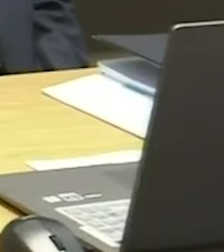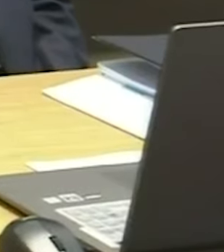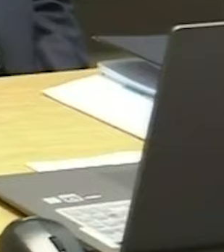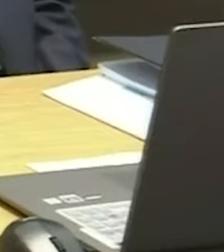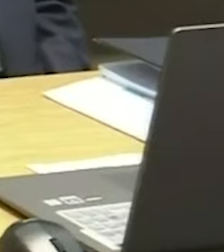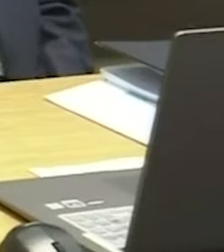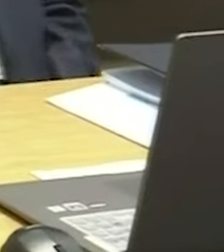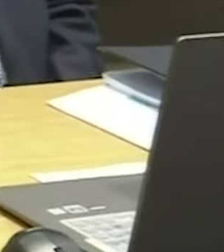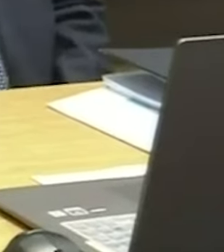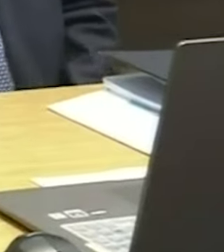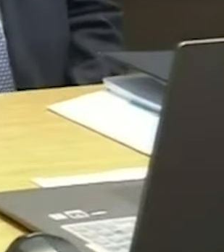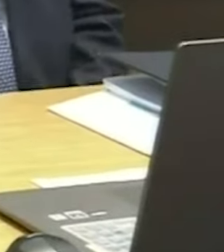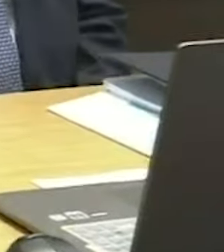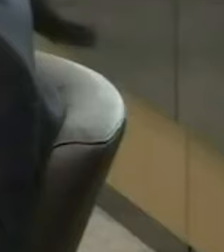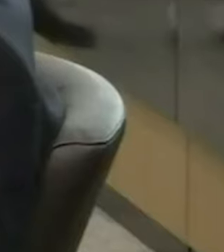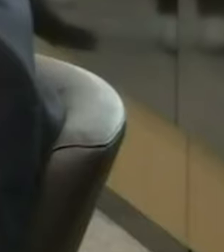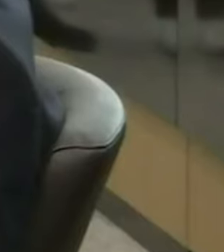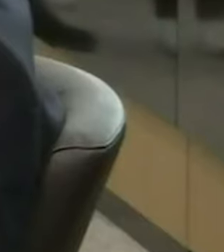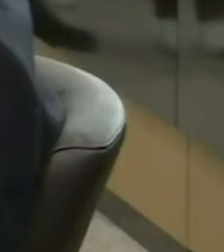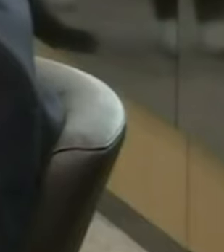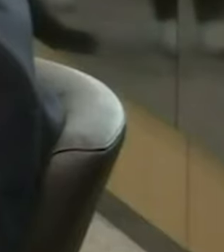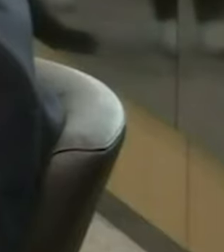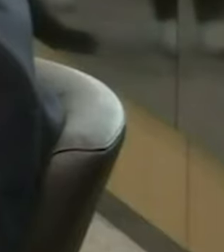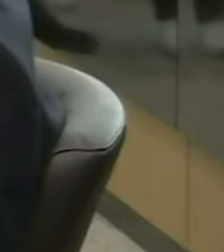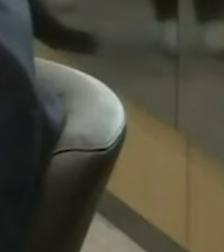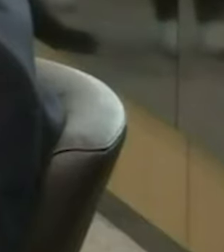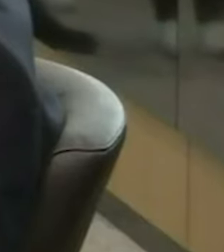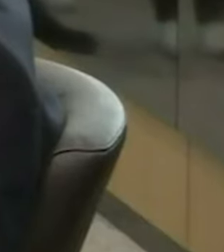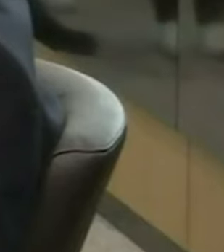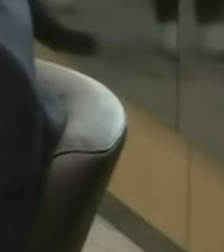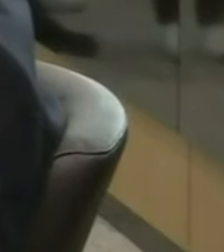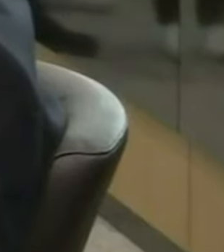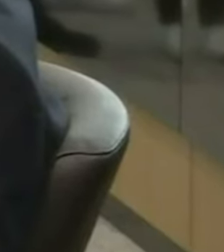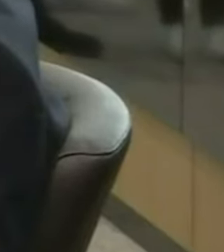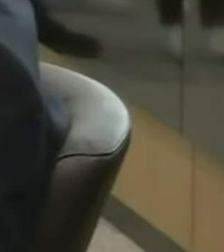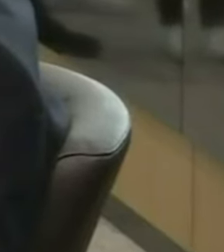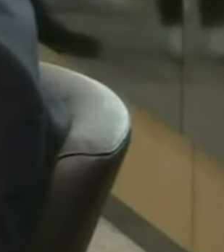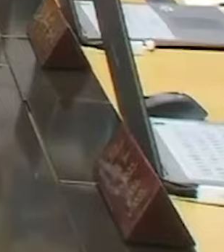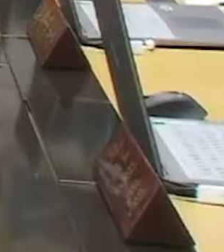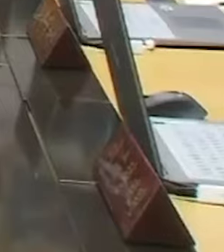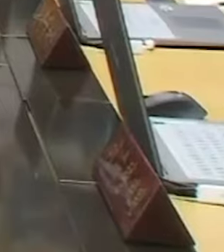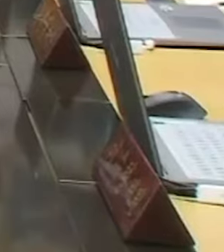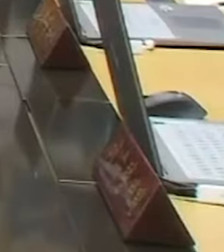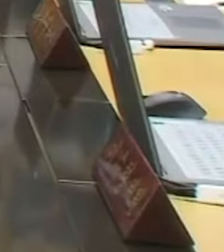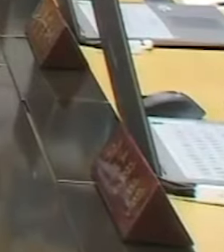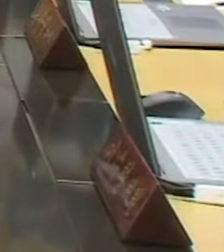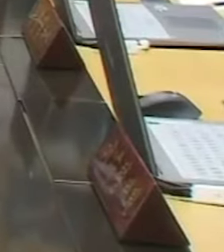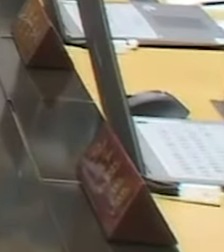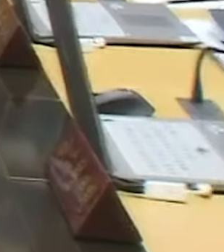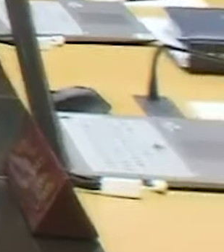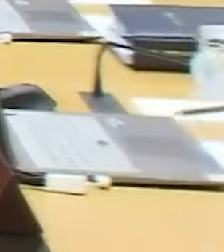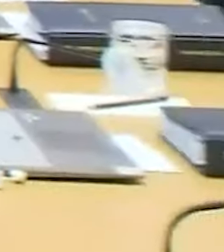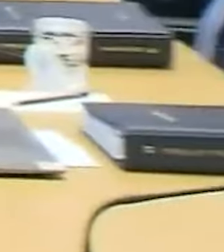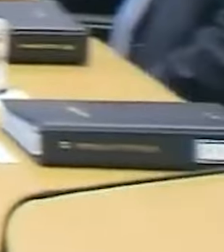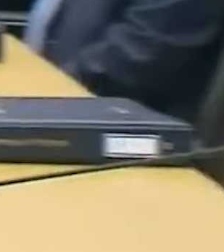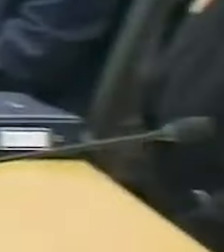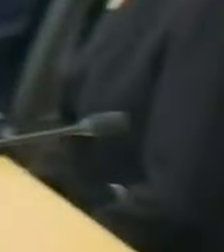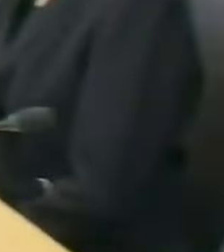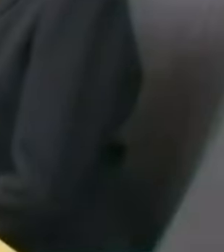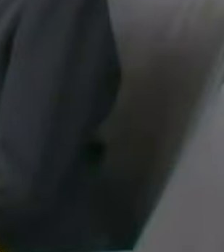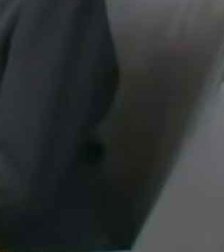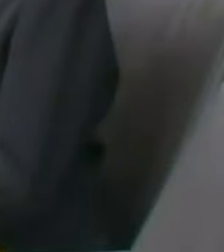점을 감안한 결정입니다. 한은은 결정 과정에서 금리 인하가 주택담보대출 확대 등 부작용을 몰고 올